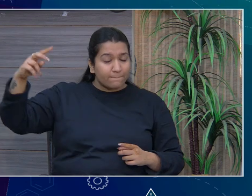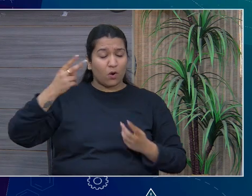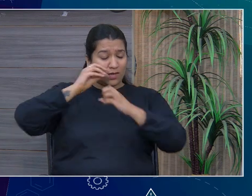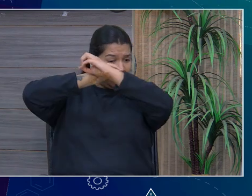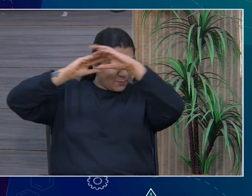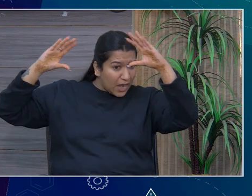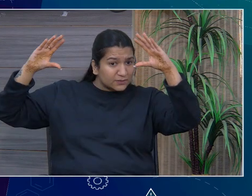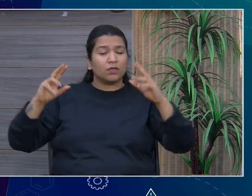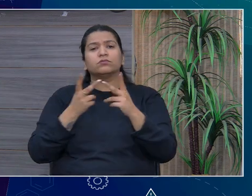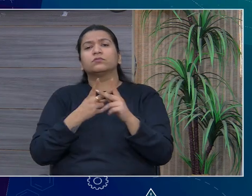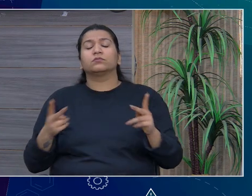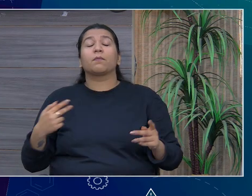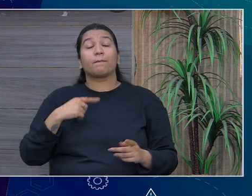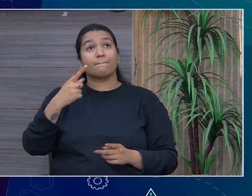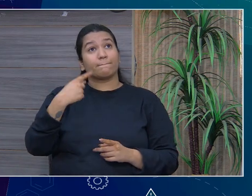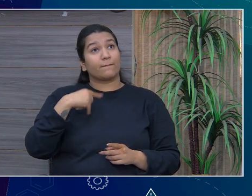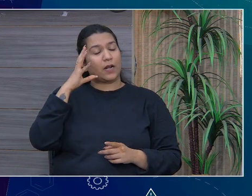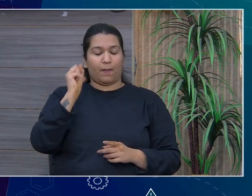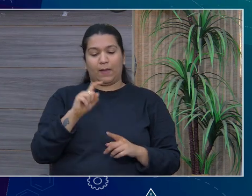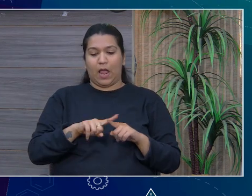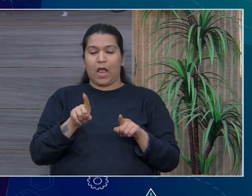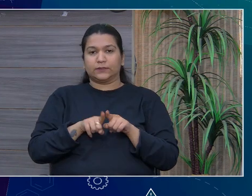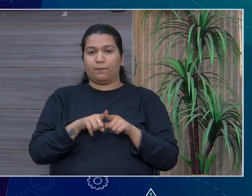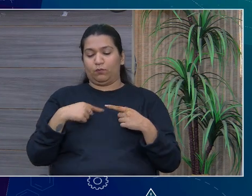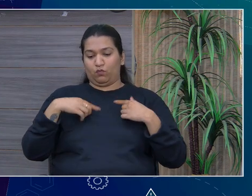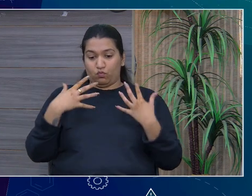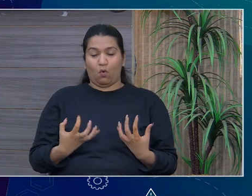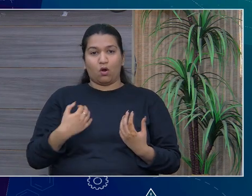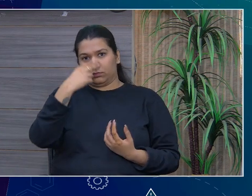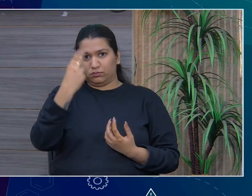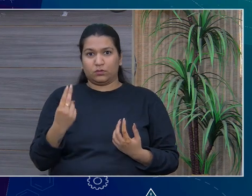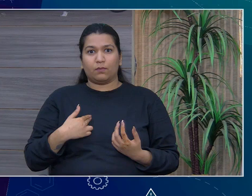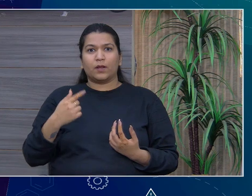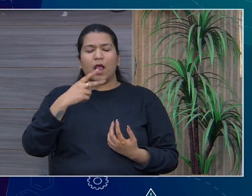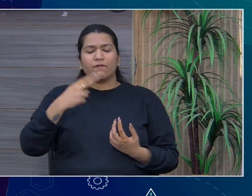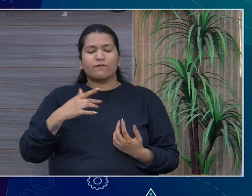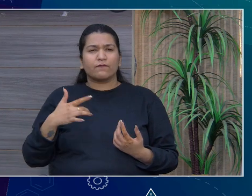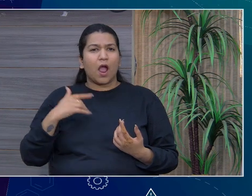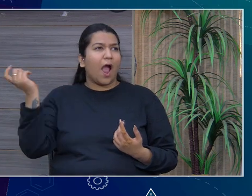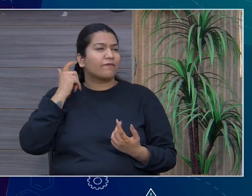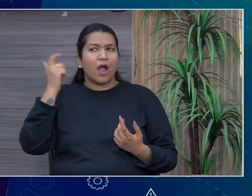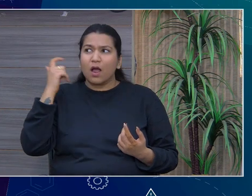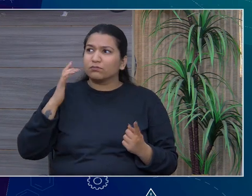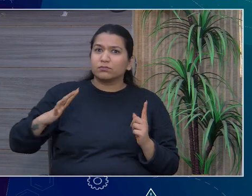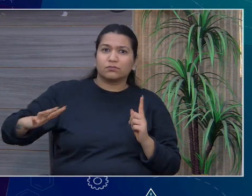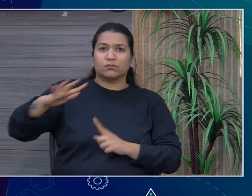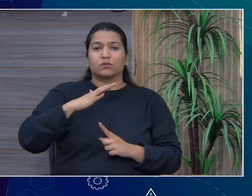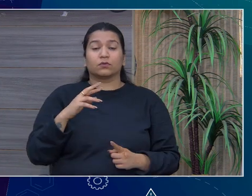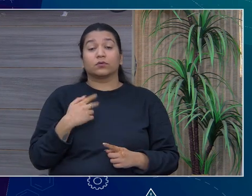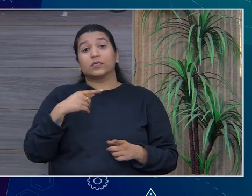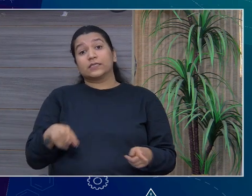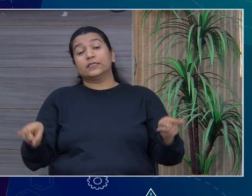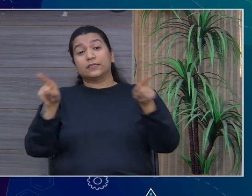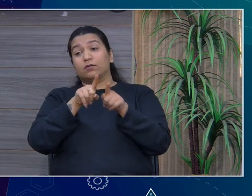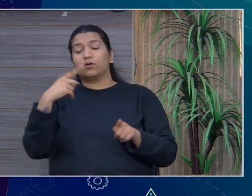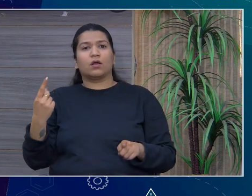कि मुझे एक ऐसा चित्र बनाना है कि जहाँ पर बहुत ज़्यादा आवाजाही है, ठीक है, और एक चित्र ऐसा उसी के